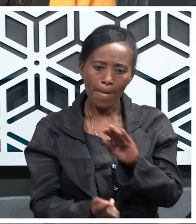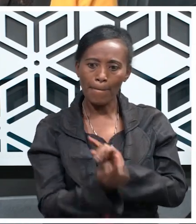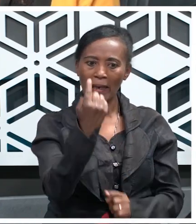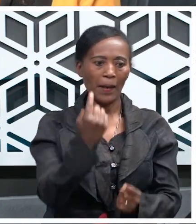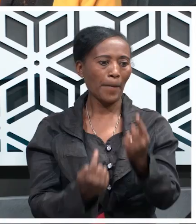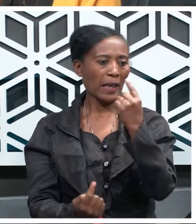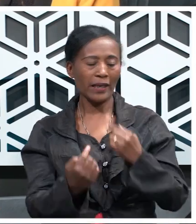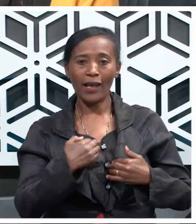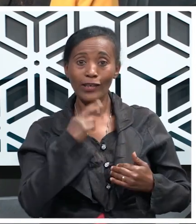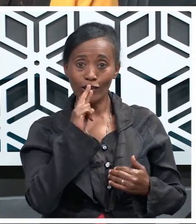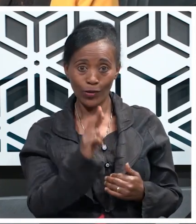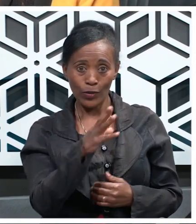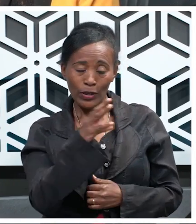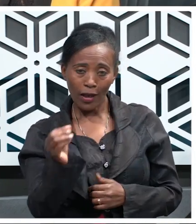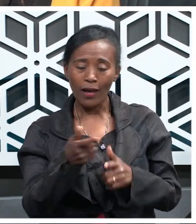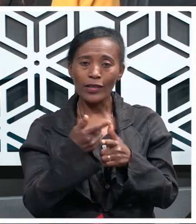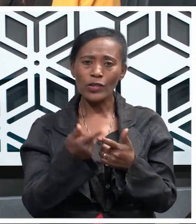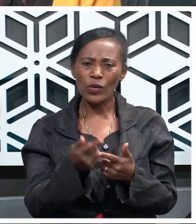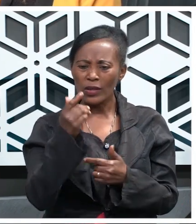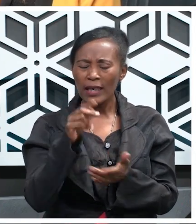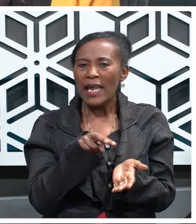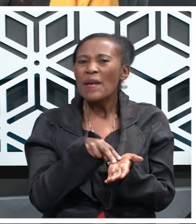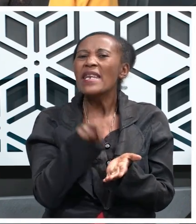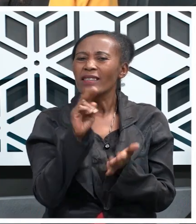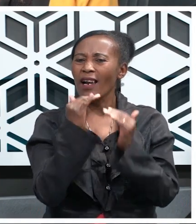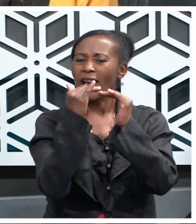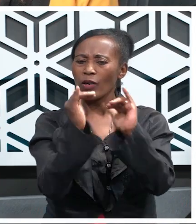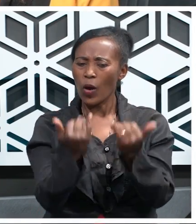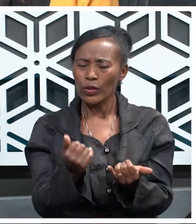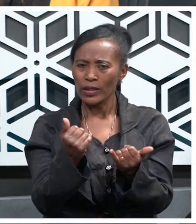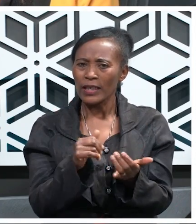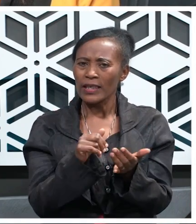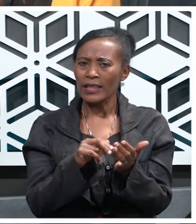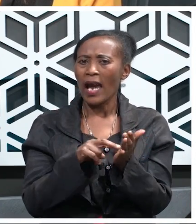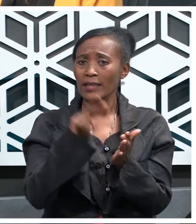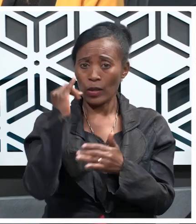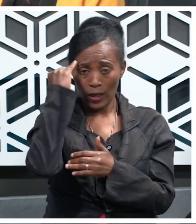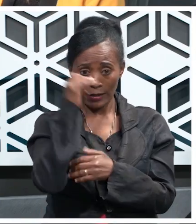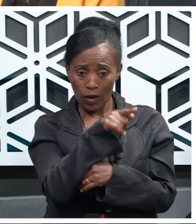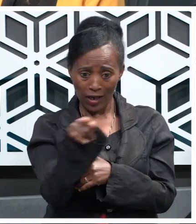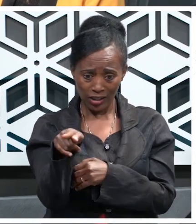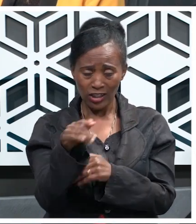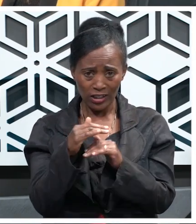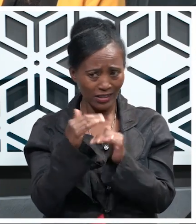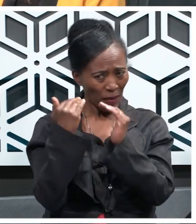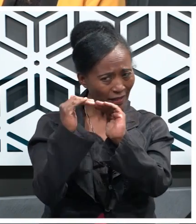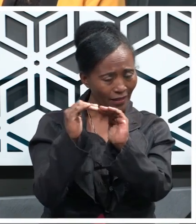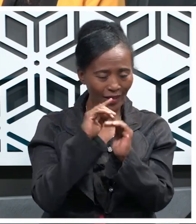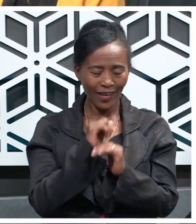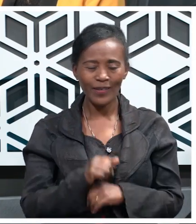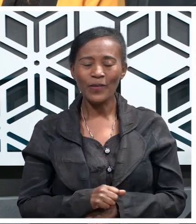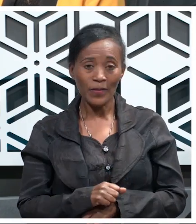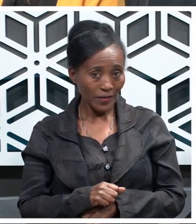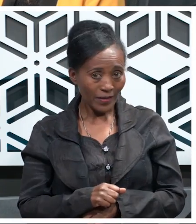ላይ ብቅ ብቅ እያልሽ ነው እና እንደው ለመነሻ ያህል አሁን ያነሳሁት ሀሳብ አንቺን ይገልጻል